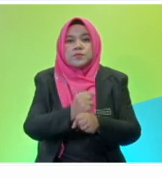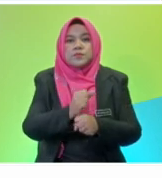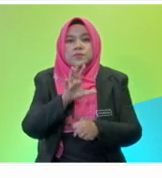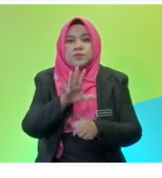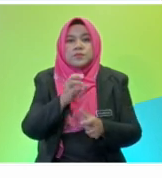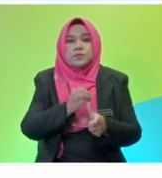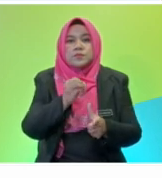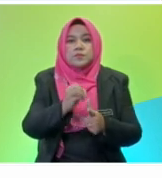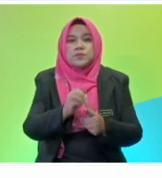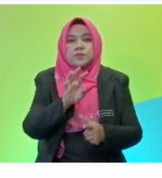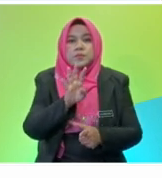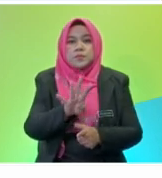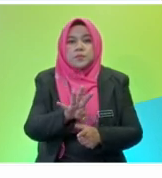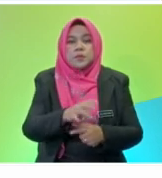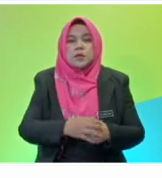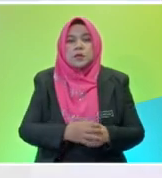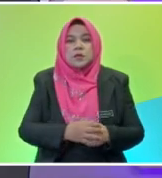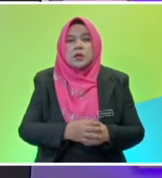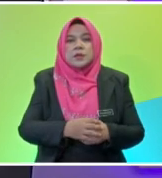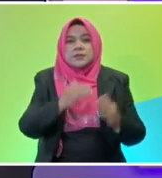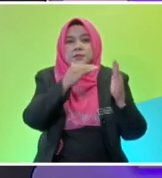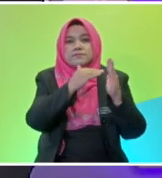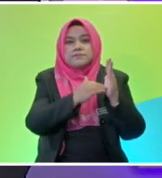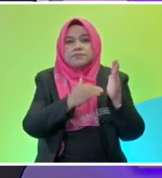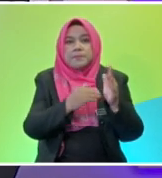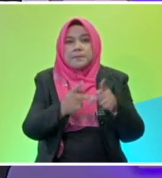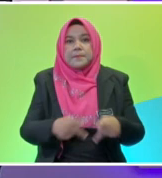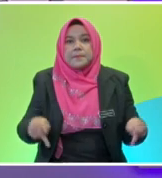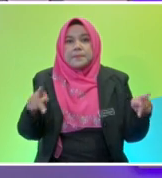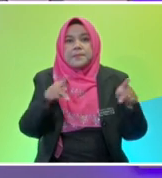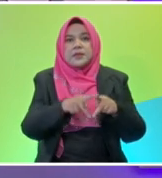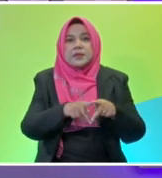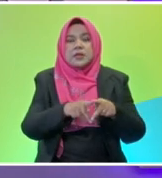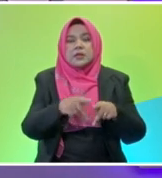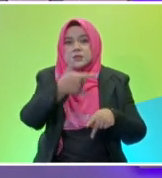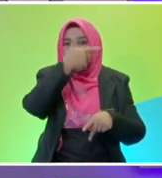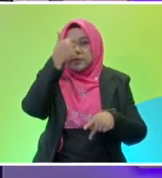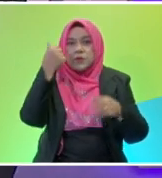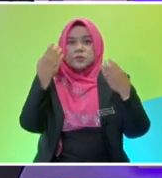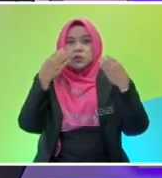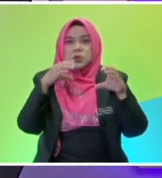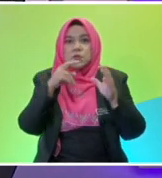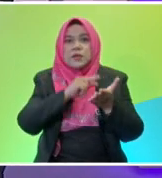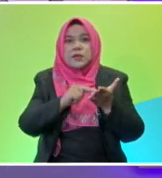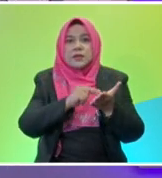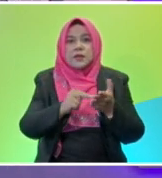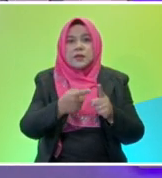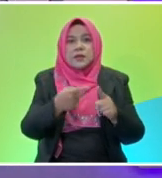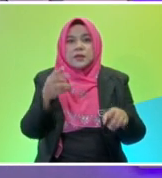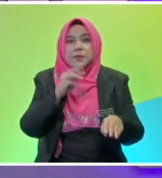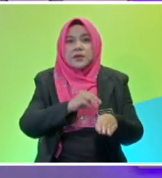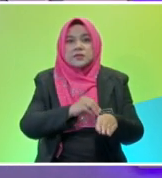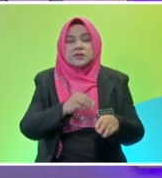itu penting ya guru dapat menilai dari semaksel untuk Oke